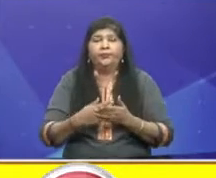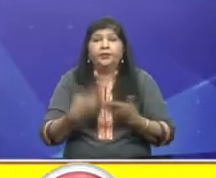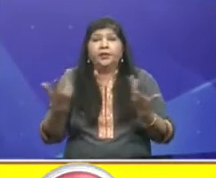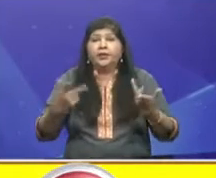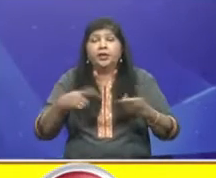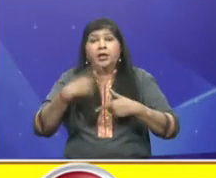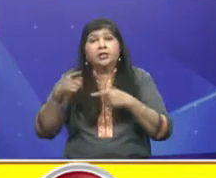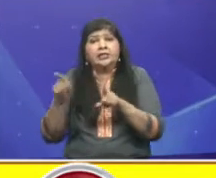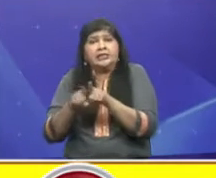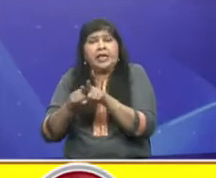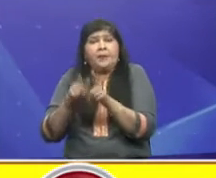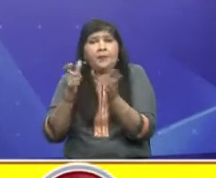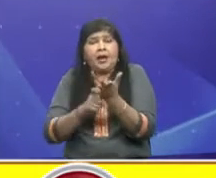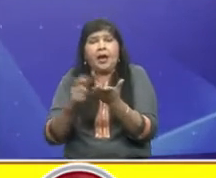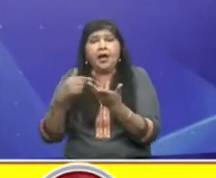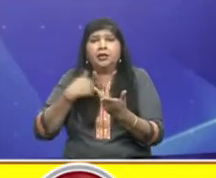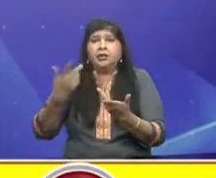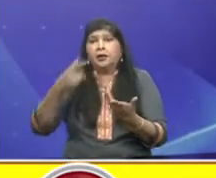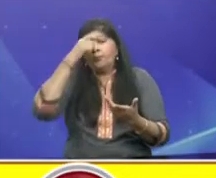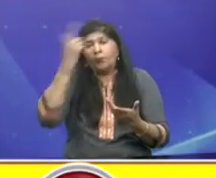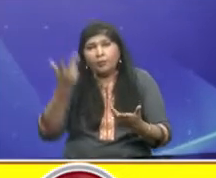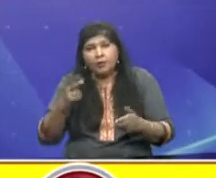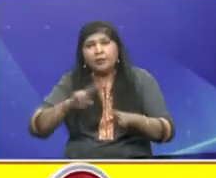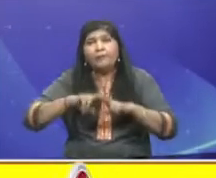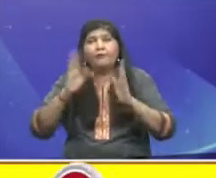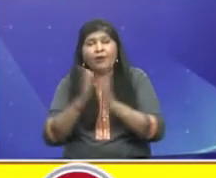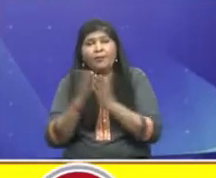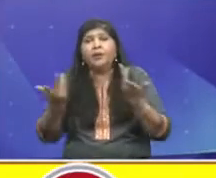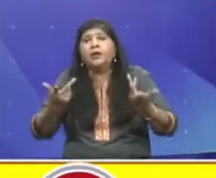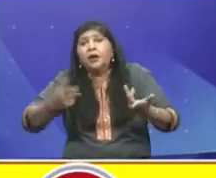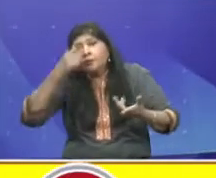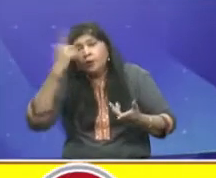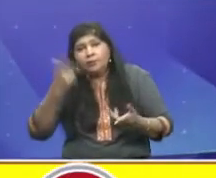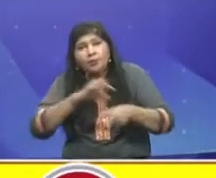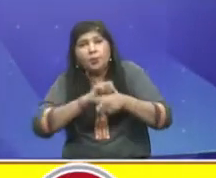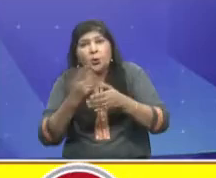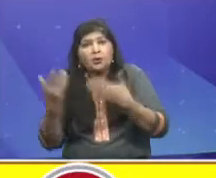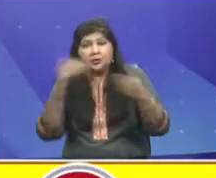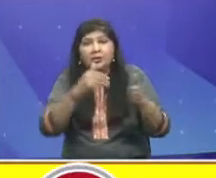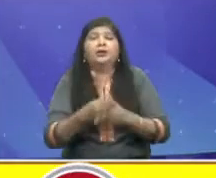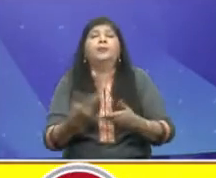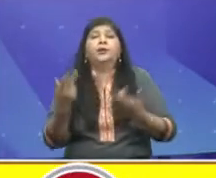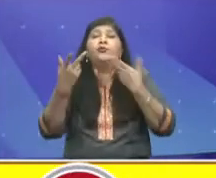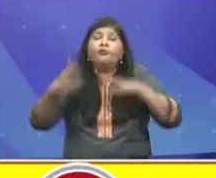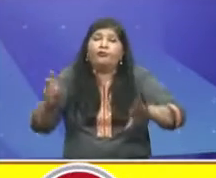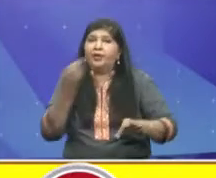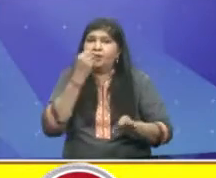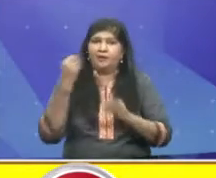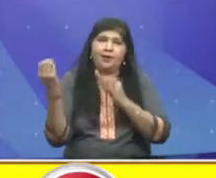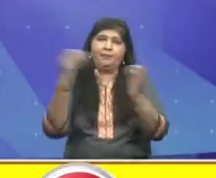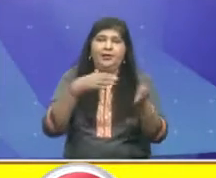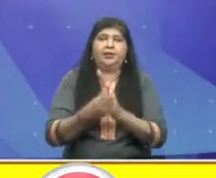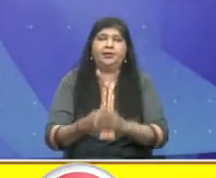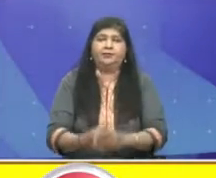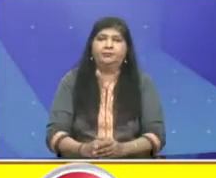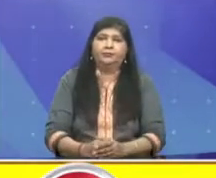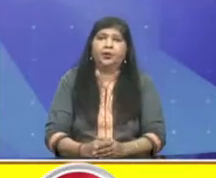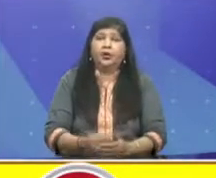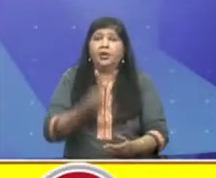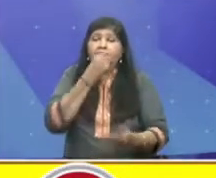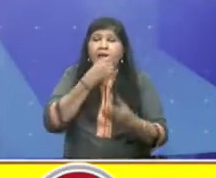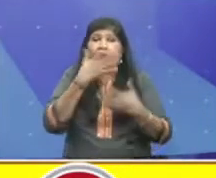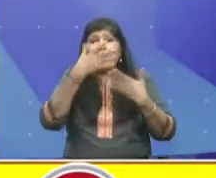ऐसा कार्ड बनवा लें, ताकि परिवार में पता नहीं कब क्या मुसीबत आ जाए। और आज गरीब दवाई के